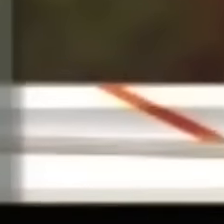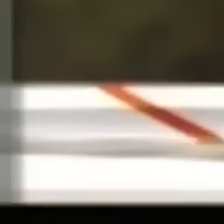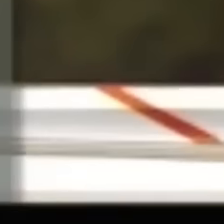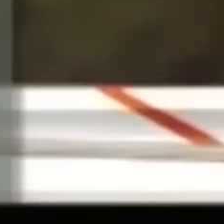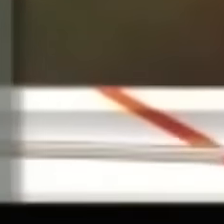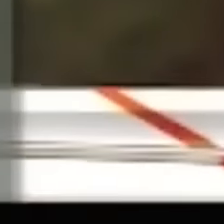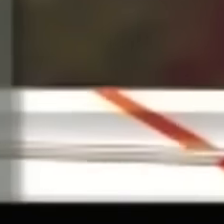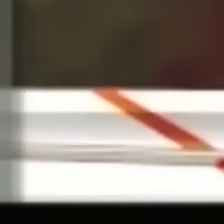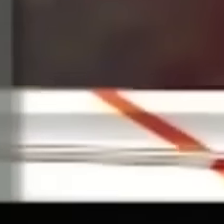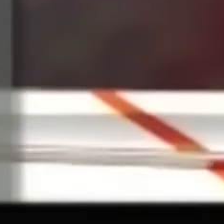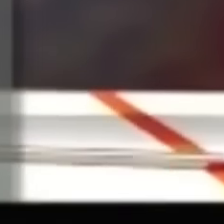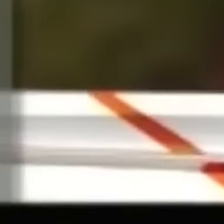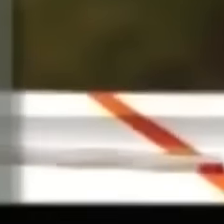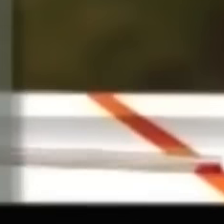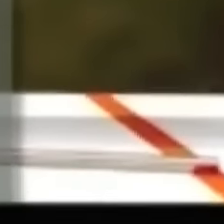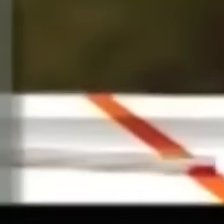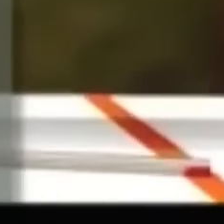اللقاء